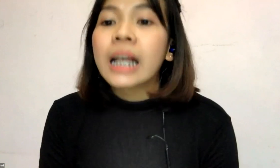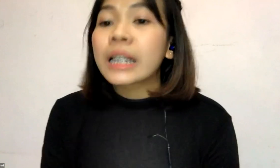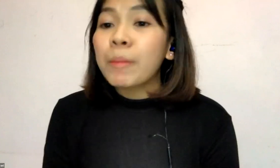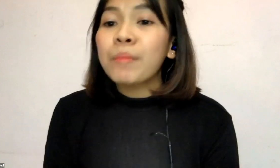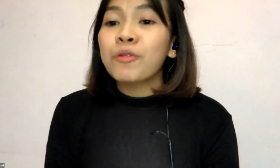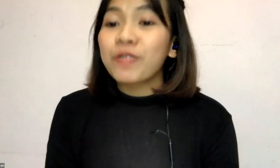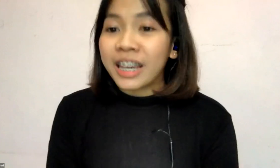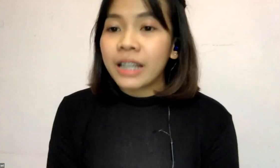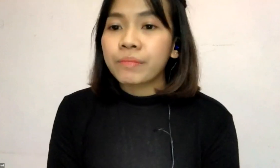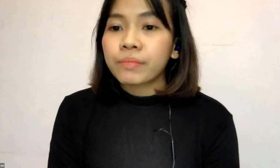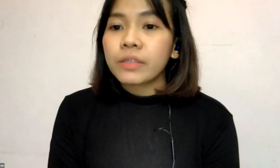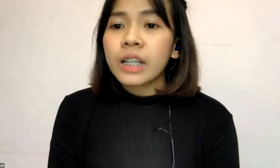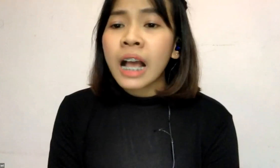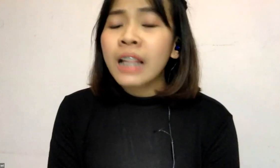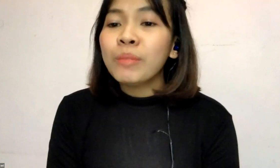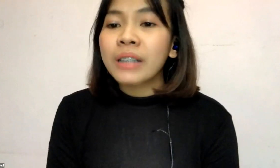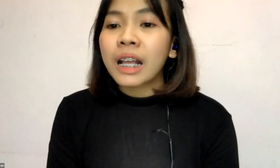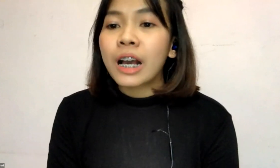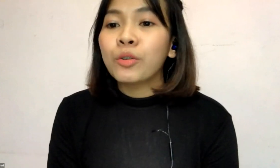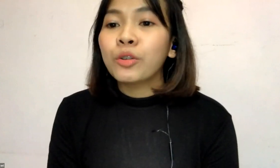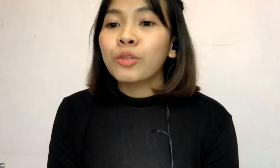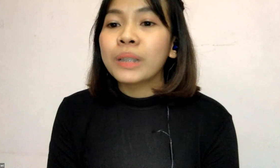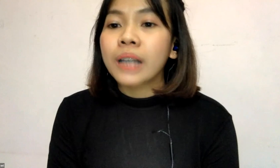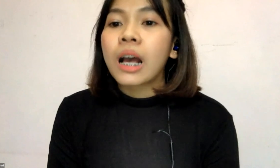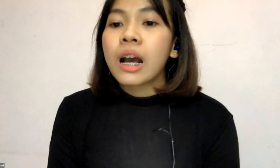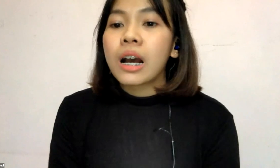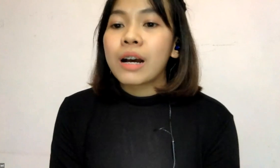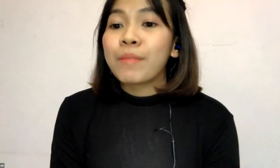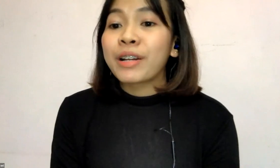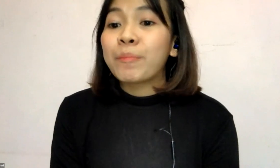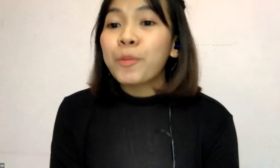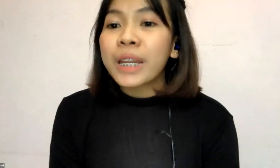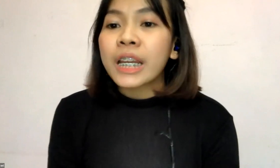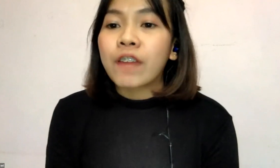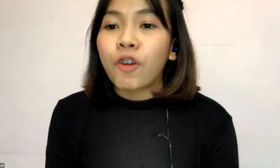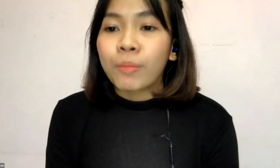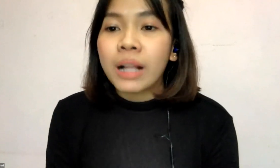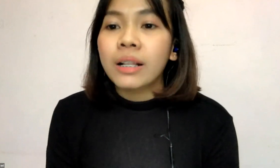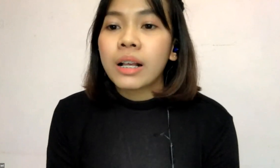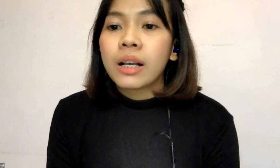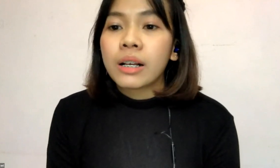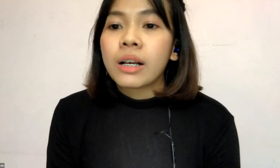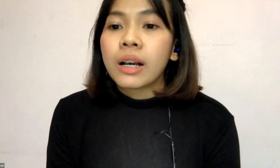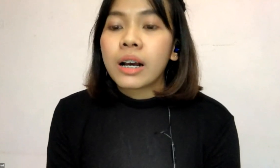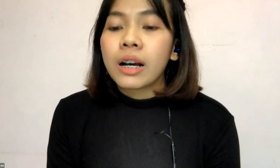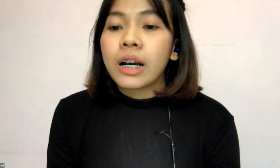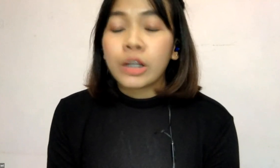isyarat tetapi mungkin kalau misalkan untuk bisa menempuh pendidikan formal